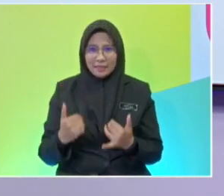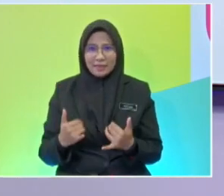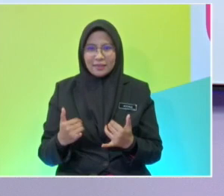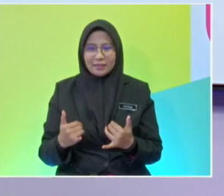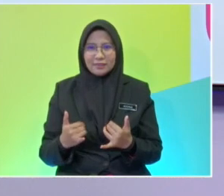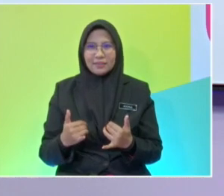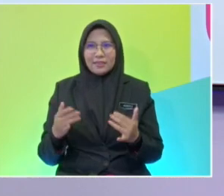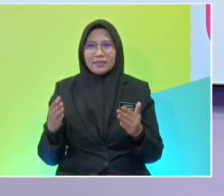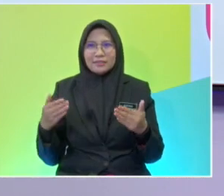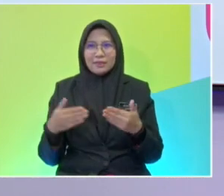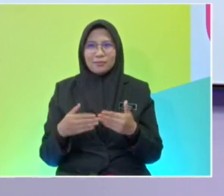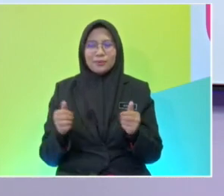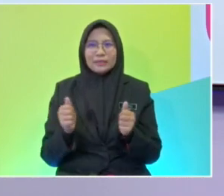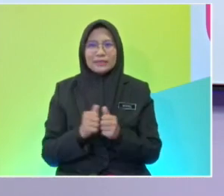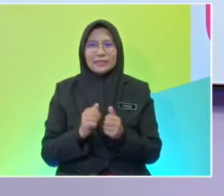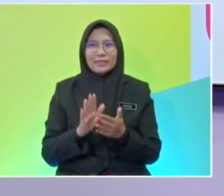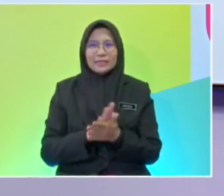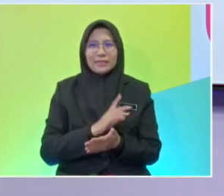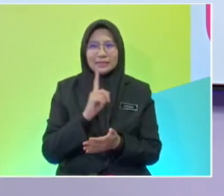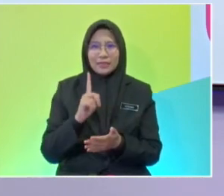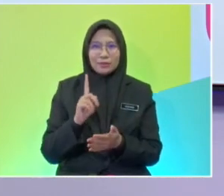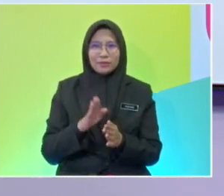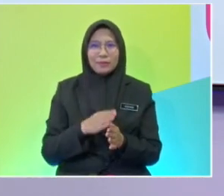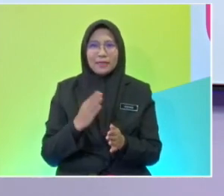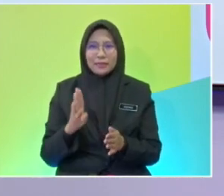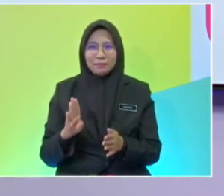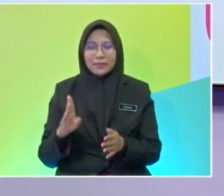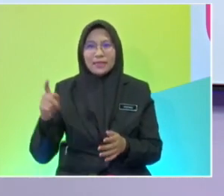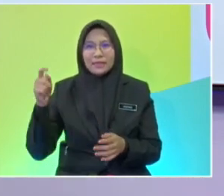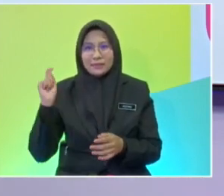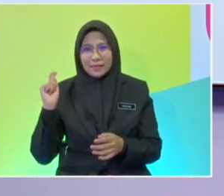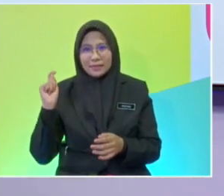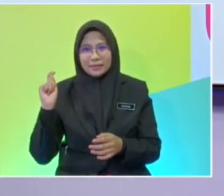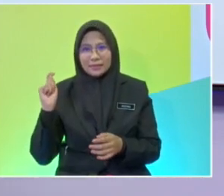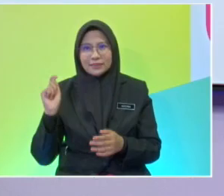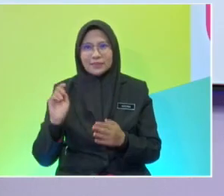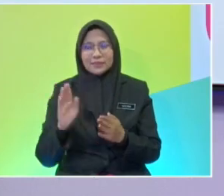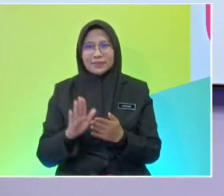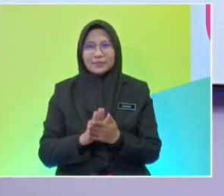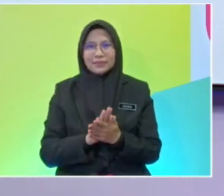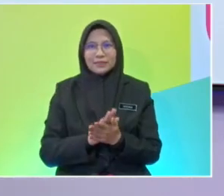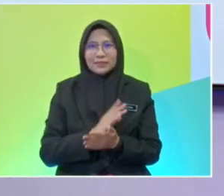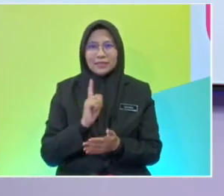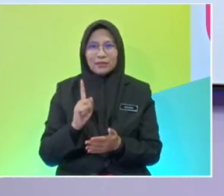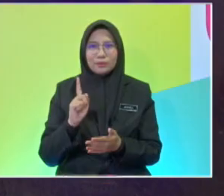dengan bahagia lebih kertas 1 yang merangkumi 40 markas